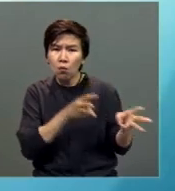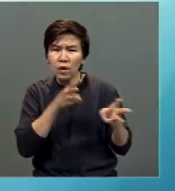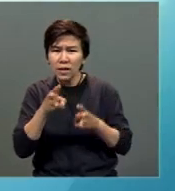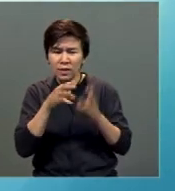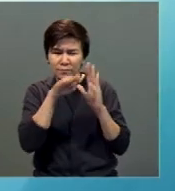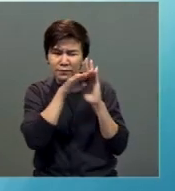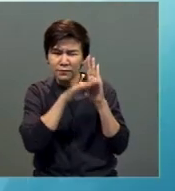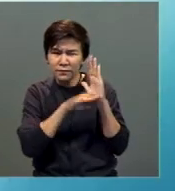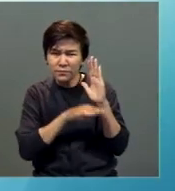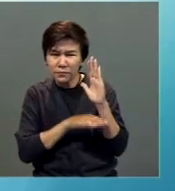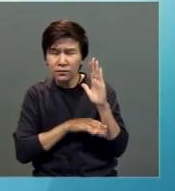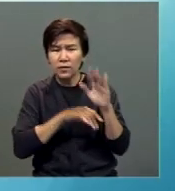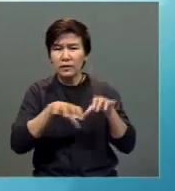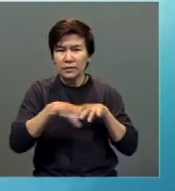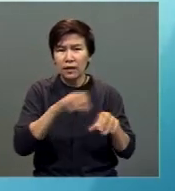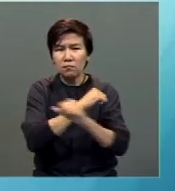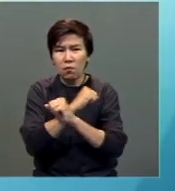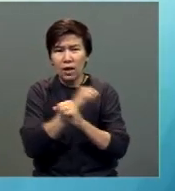ให้แน่นขนัดไปด้วยคล้ายๆกับเรื่องของการในช่วงของเทศกาลวันหยุดยาวหลายๆครั้งนะครับวันนี้ก็เป็นความห่วงใยเดี๋ยวคงได้พูดคุยกันในช่วงท้ายรายการมีสถิติเรื่องของการเดินทางมั้ยพูดชมทุกท่านได้ช่วยกันดูนะครับว่าเราจะอยู่ในมาตรการของการผ่อนปรนนี้แต่ความน่ากังวลนี้เราจะจัดสมดุลตรงนี้ให้อย่างไรไม่ให้มีการติดเชื้อรอบที่2